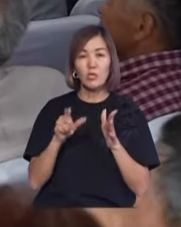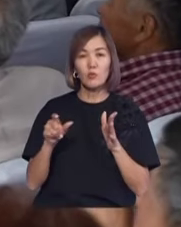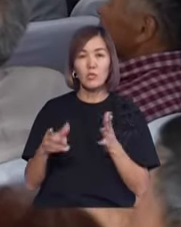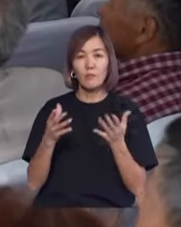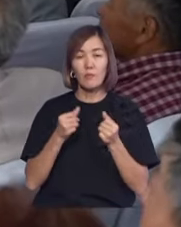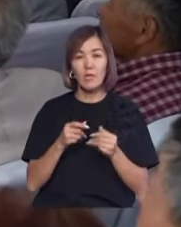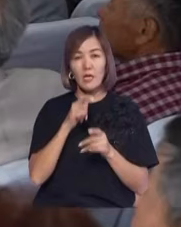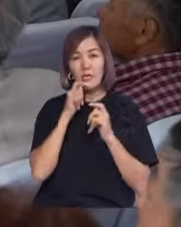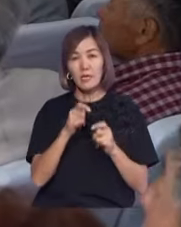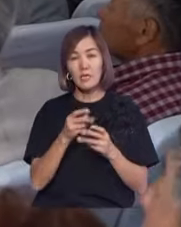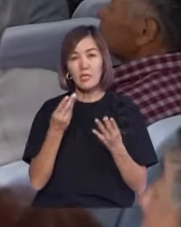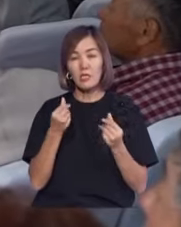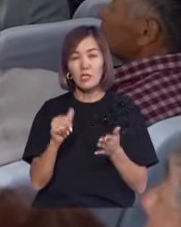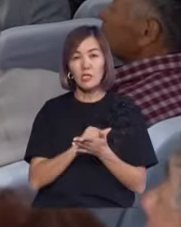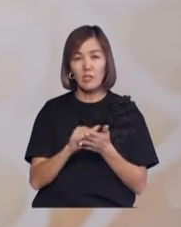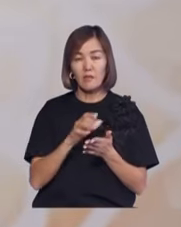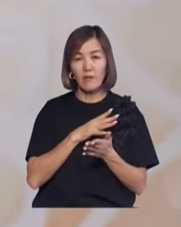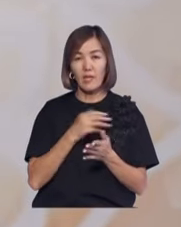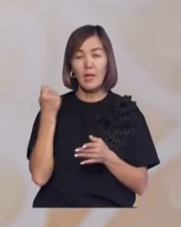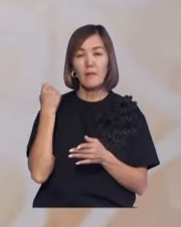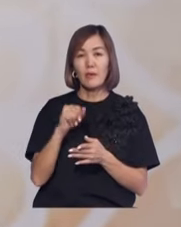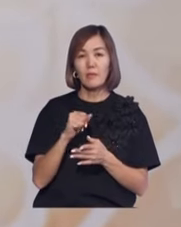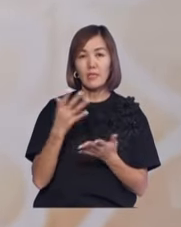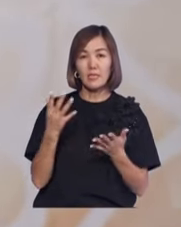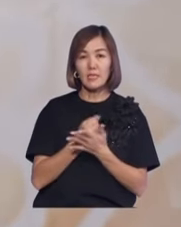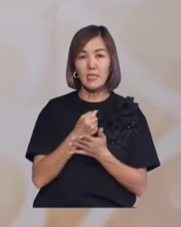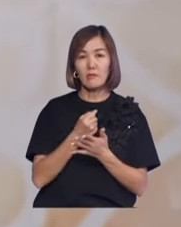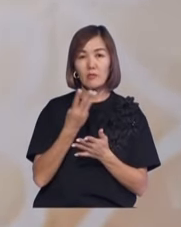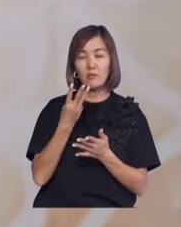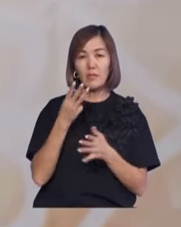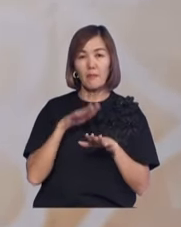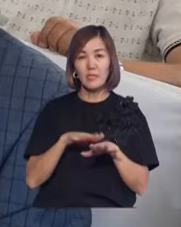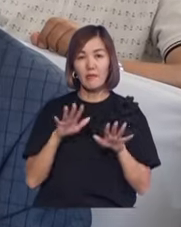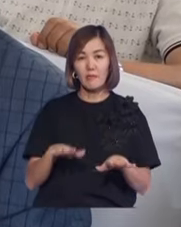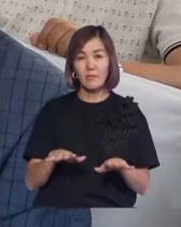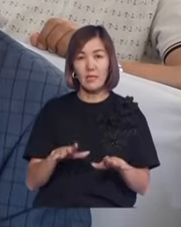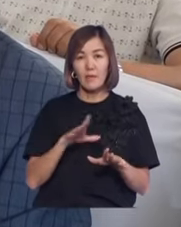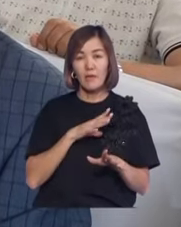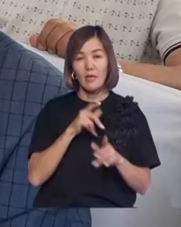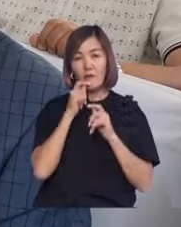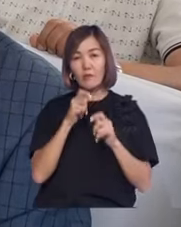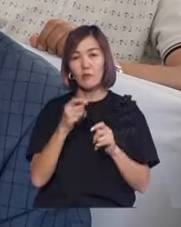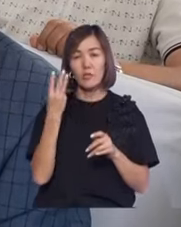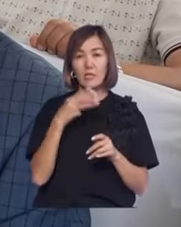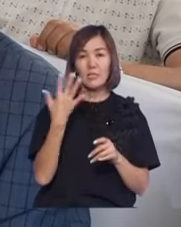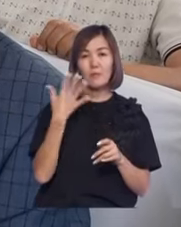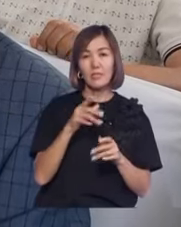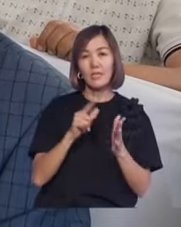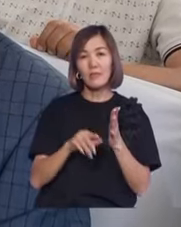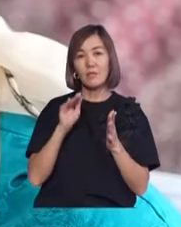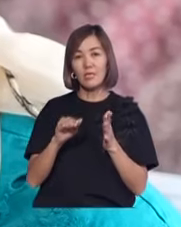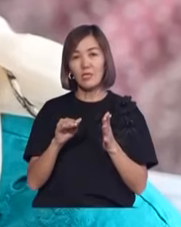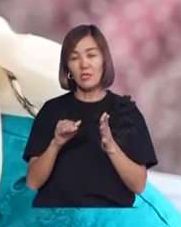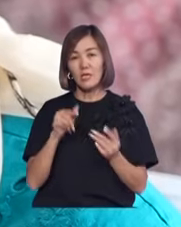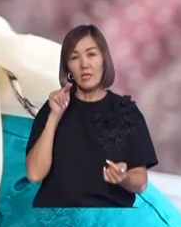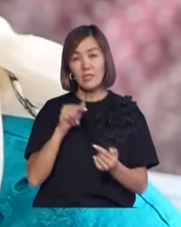мероприятия 6 участников получили награды и денежные сертификаты. Победителям, занявшим 3 призовых места, были вручены